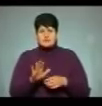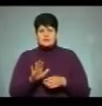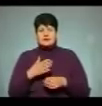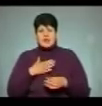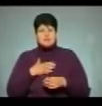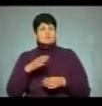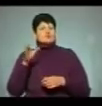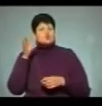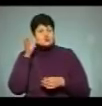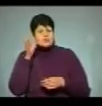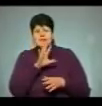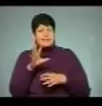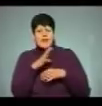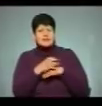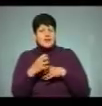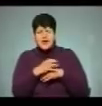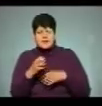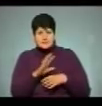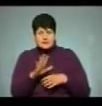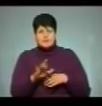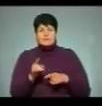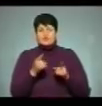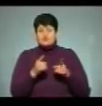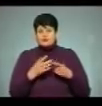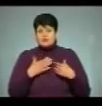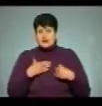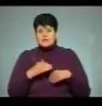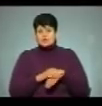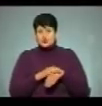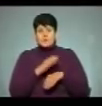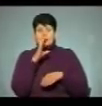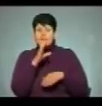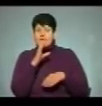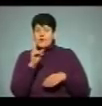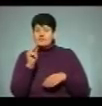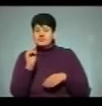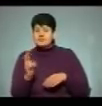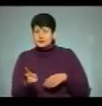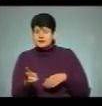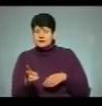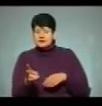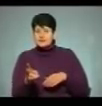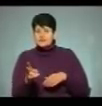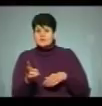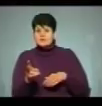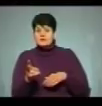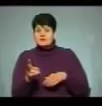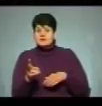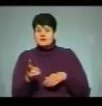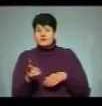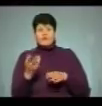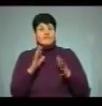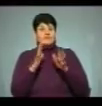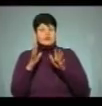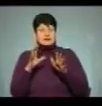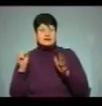нас послухайте, не лайте, бо чомусь наш добрий вовчик в ліс збив. В лісі збив?